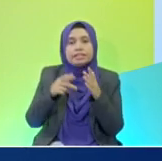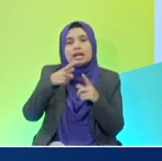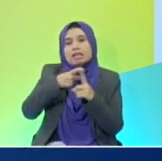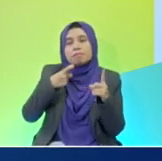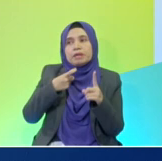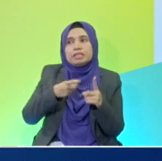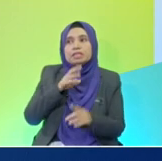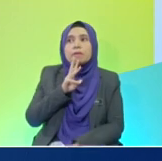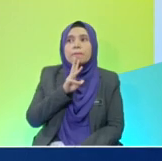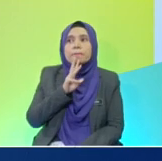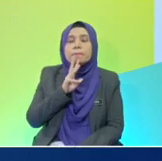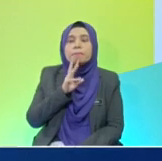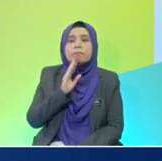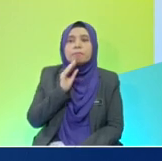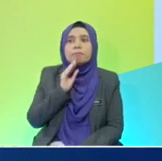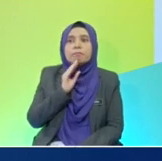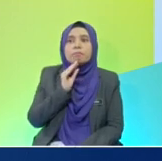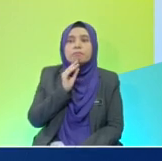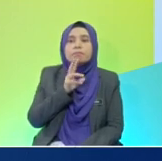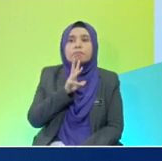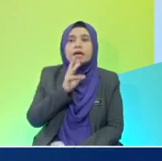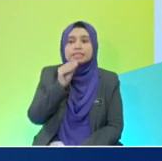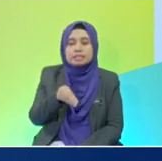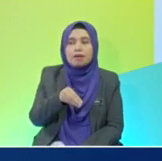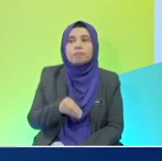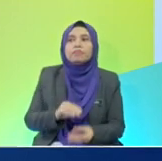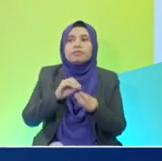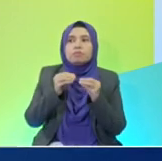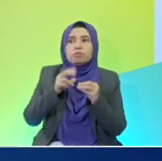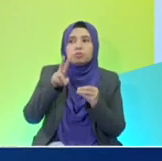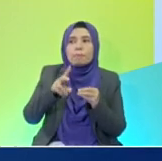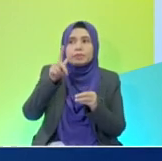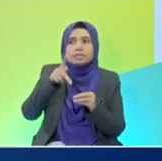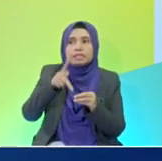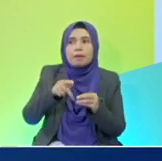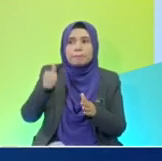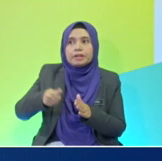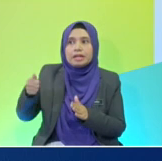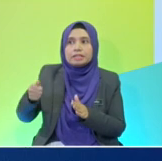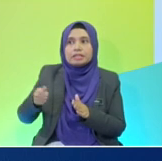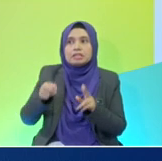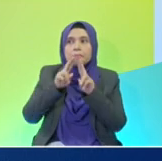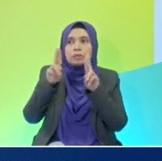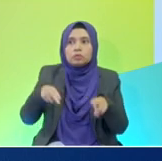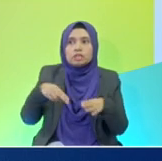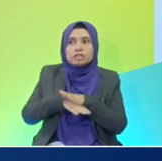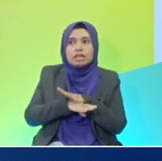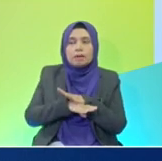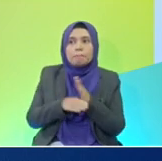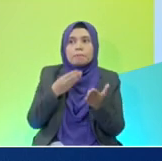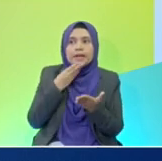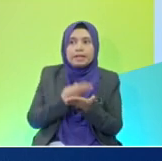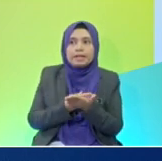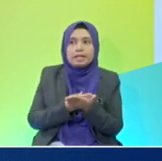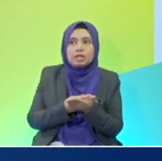seterusnya memastikan paklatan dan pengujian dalam keadaan baik oke kemudian pastikan Swiss of terlebih dahulu sebelum